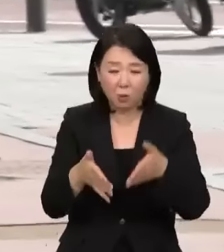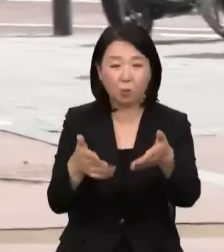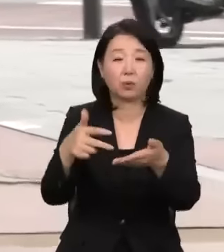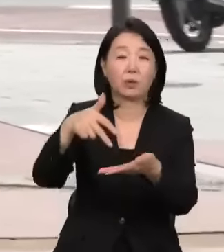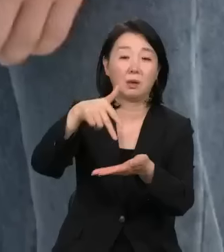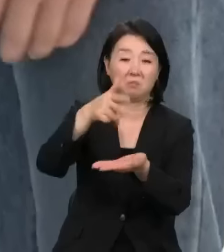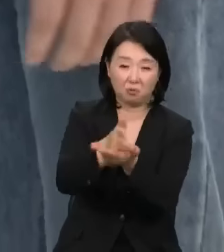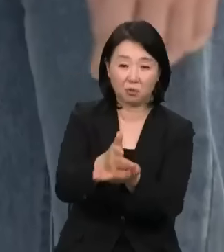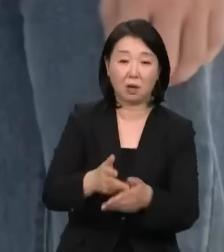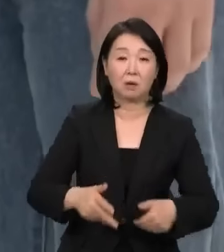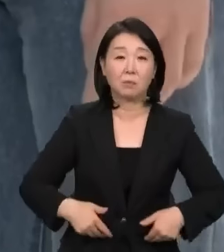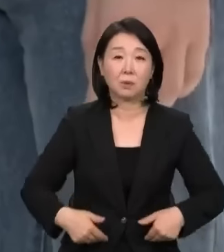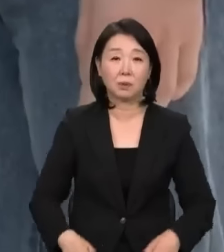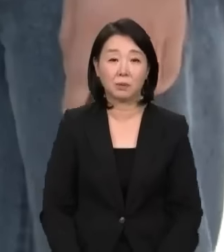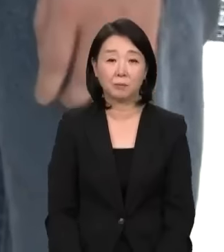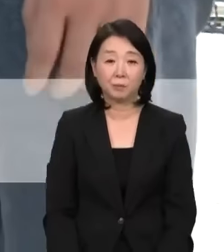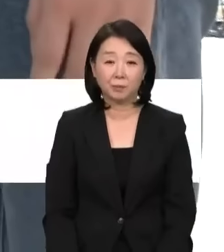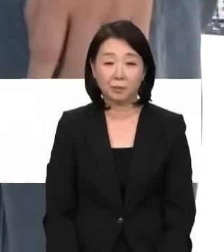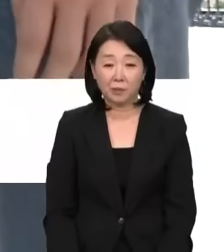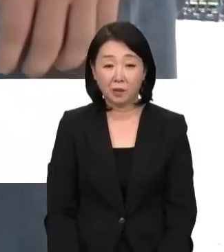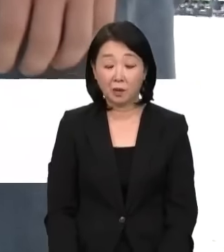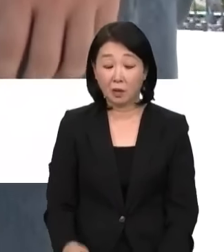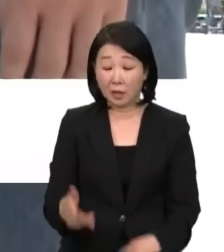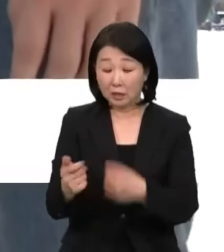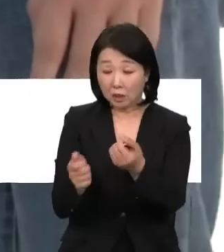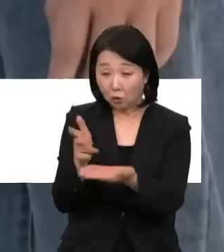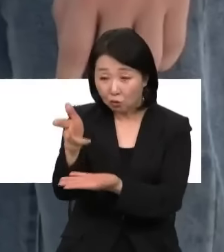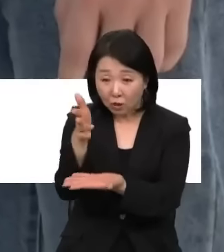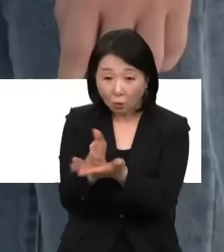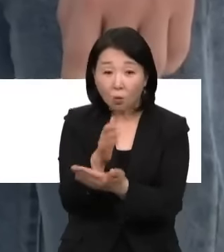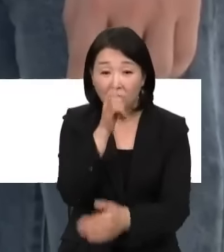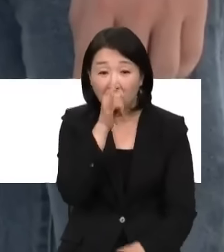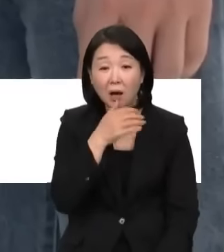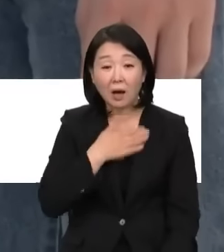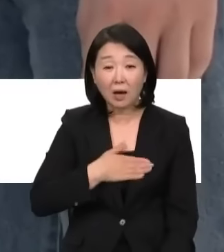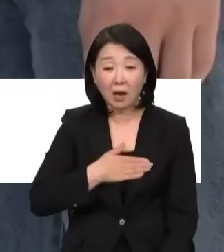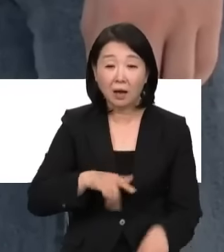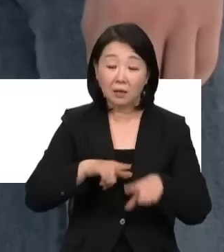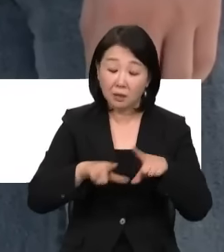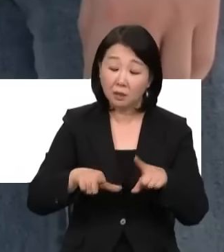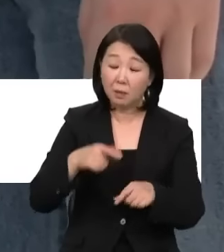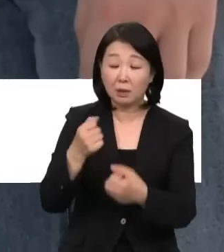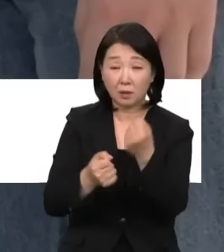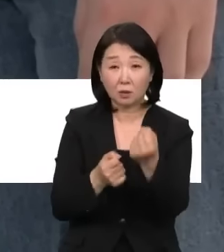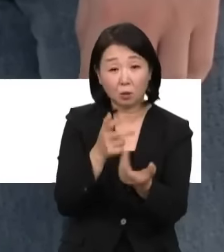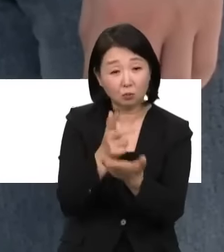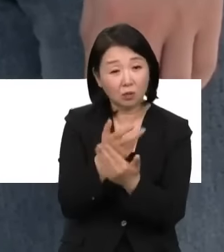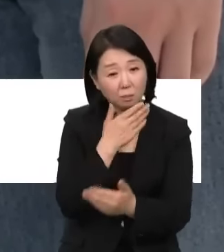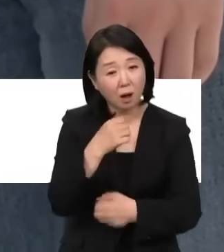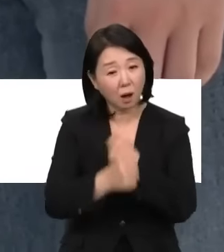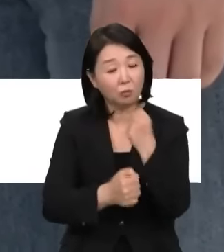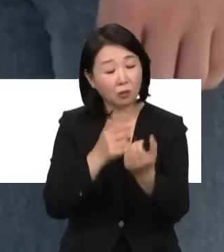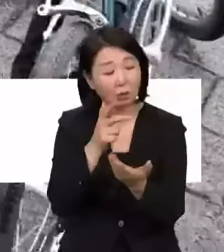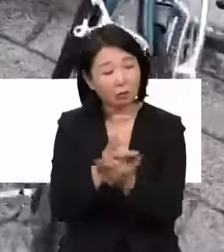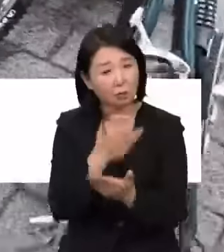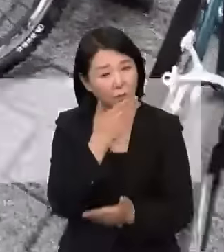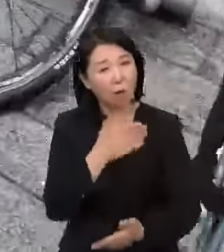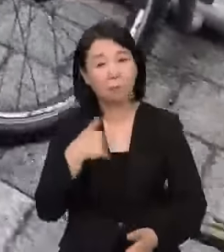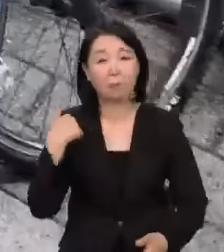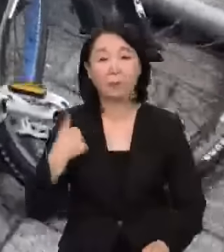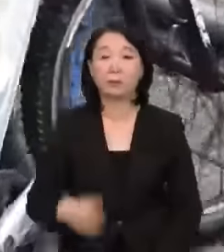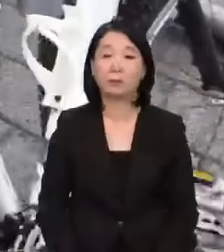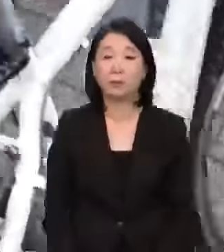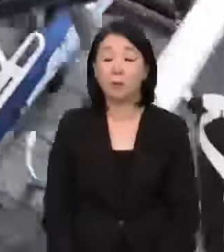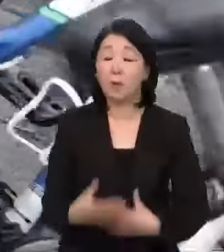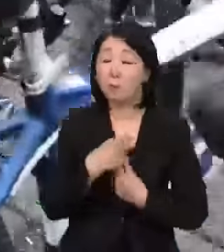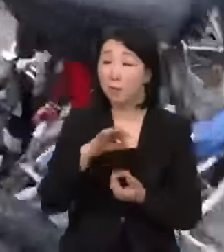합니다. 있는 거는 알았는데 이게 일반 자전거들이 다 할 수 있는, 아무나 할 수 있는 건지는 몰랐어요.